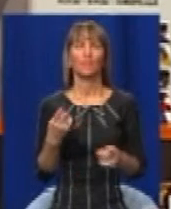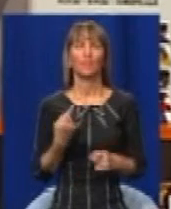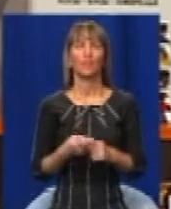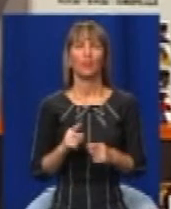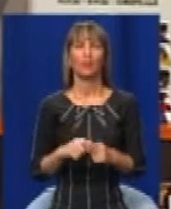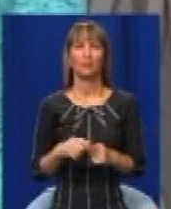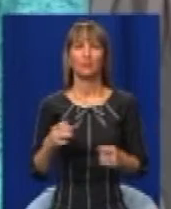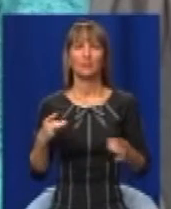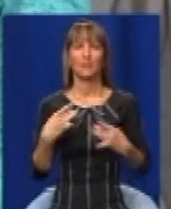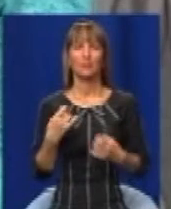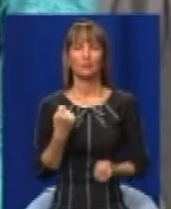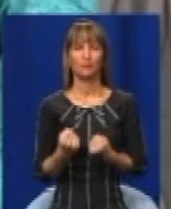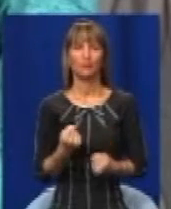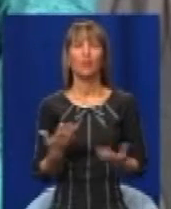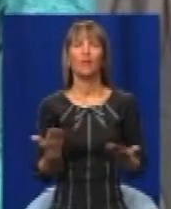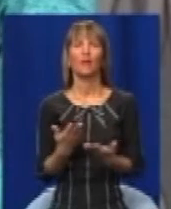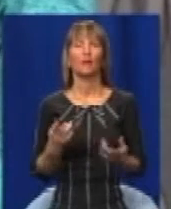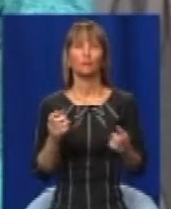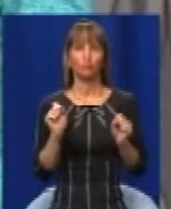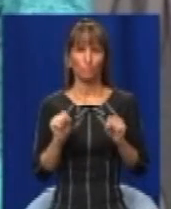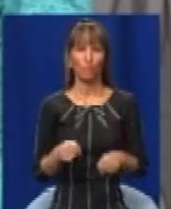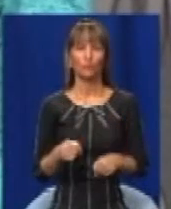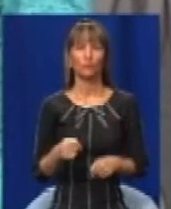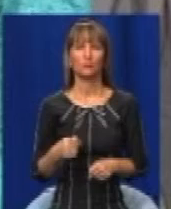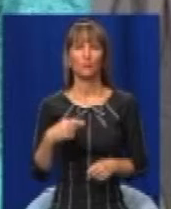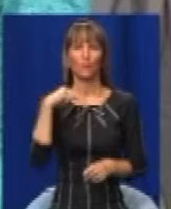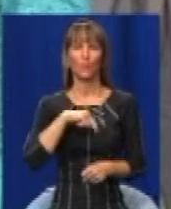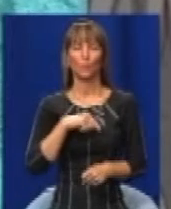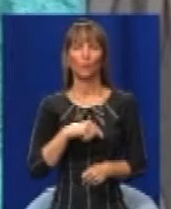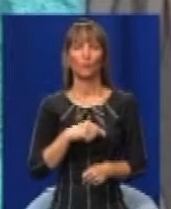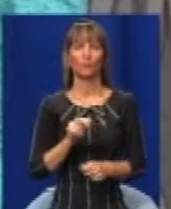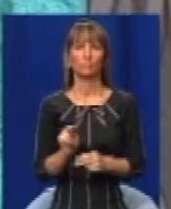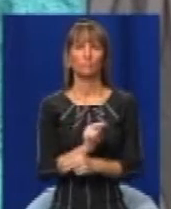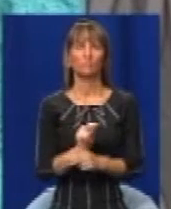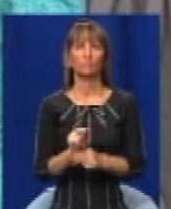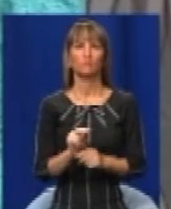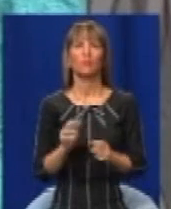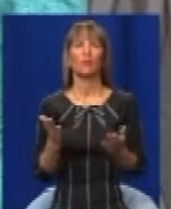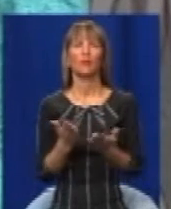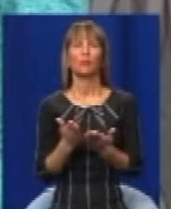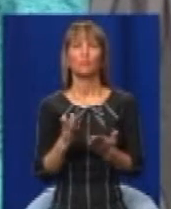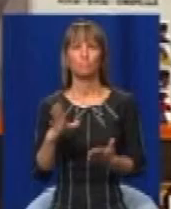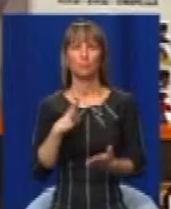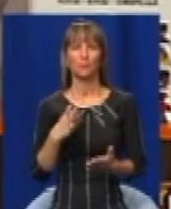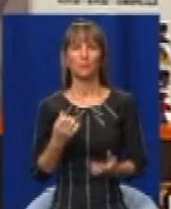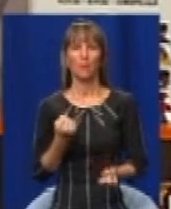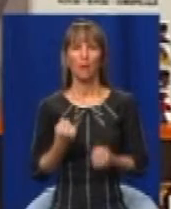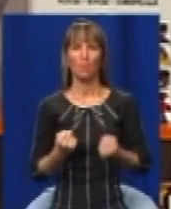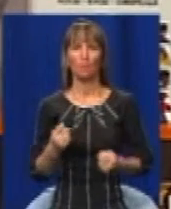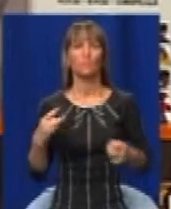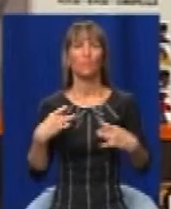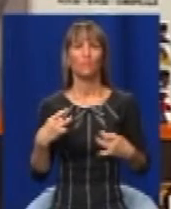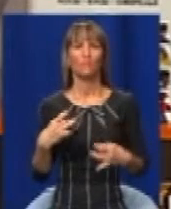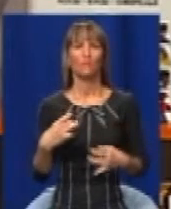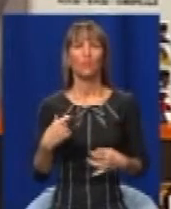Стресоустойчивість. Як закаляти в собі таке відчуття? Чи можна взагалі його розвинути в собі? І як взагалі бути, стати стресостійким? Ну,